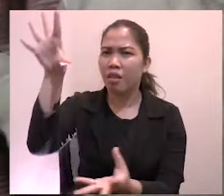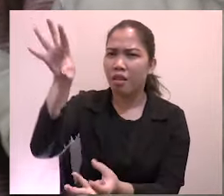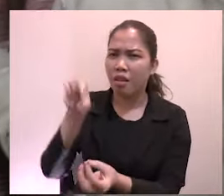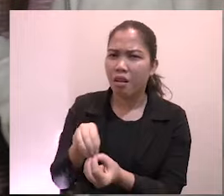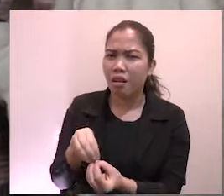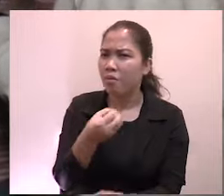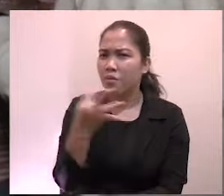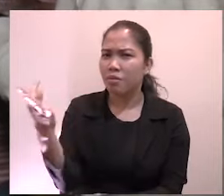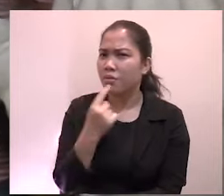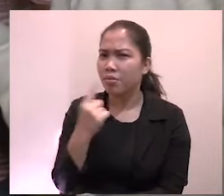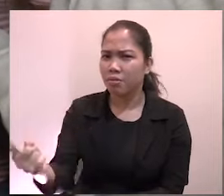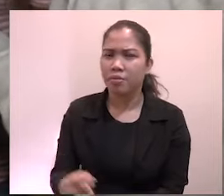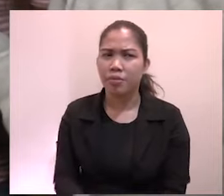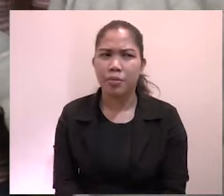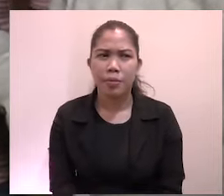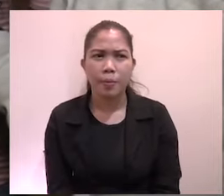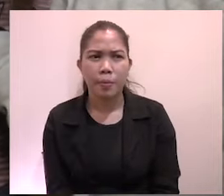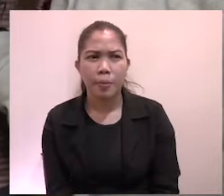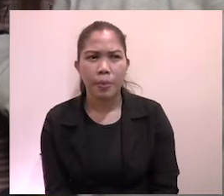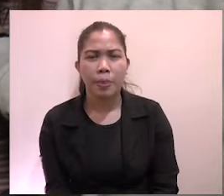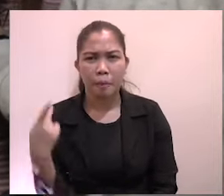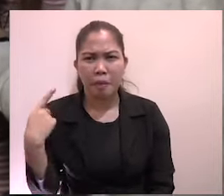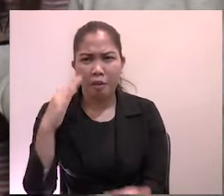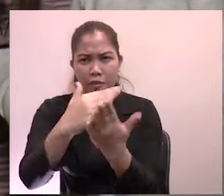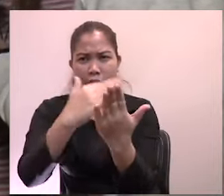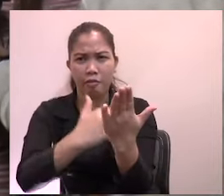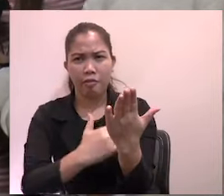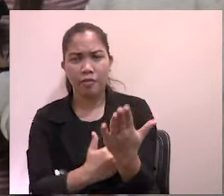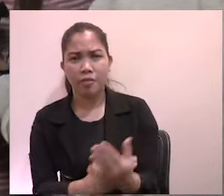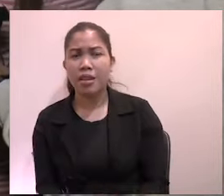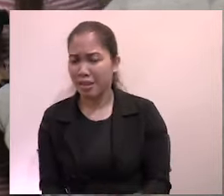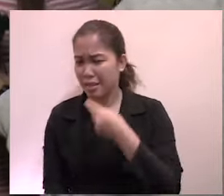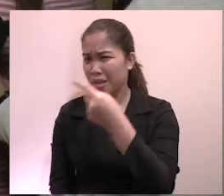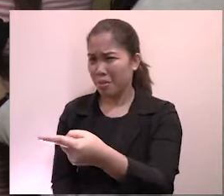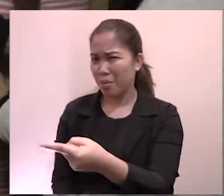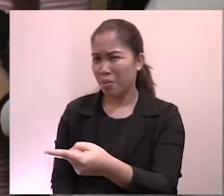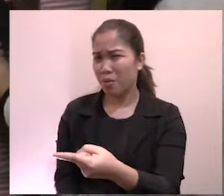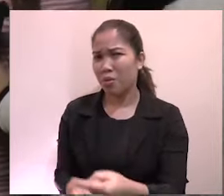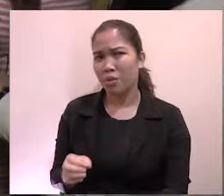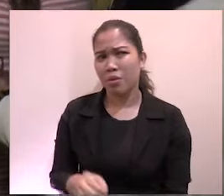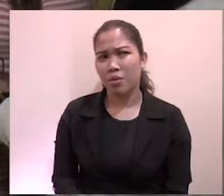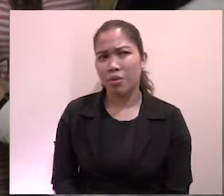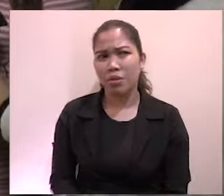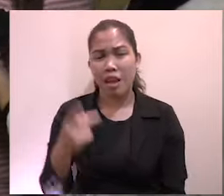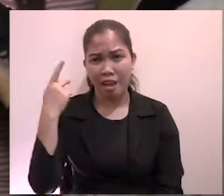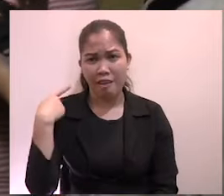magkano'ng baon ng mga bata. May listahan ako dun eh. Sabihin mo para atis.